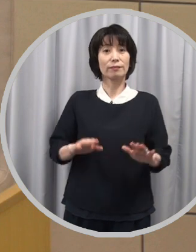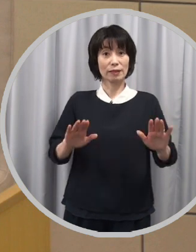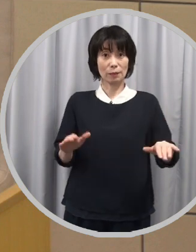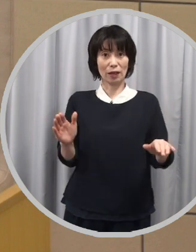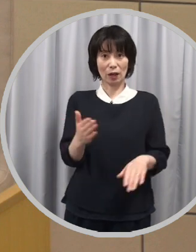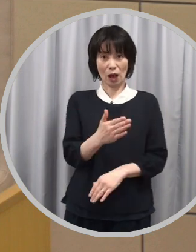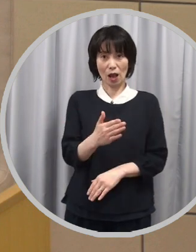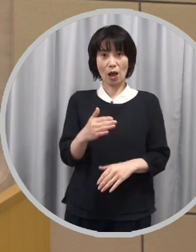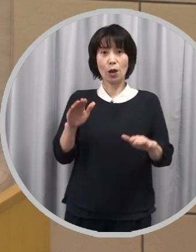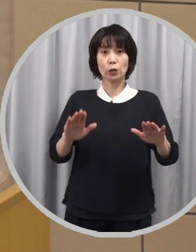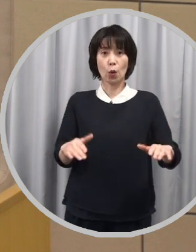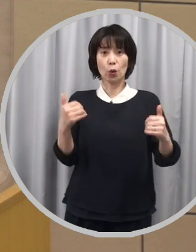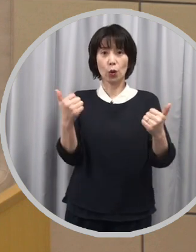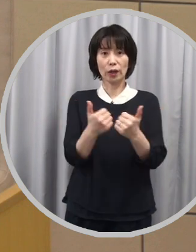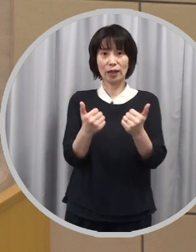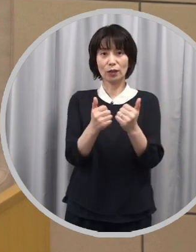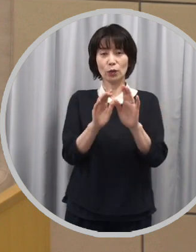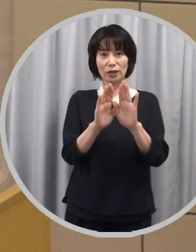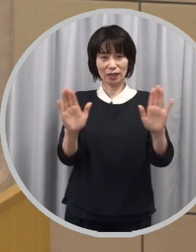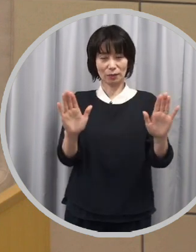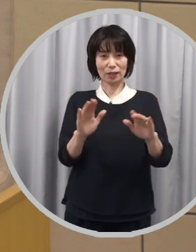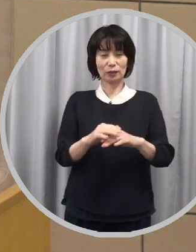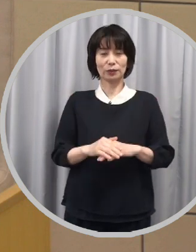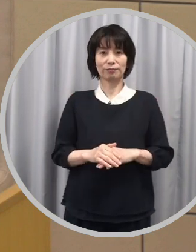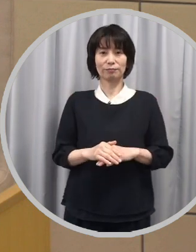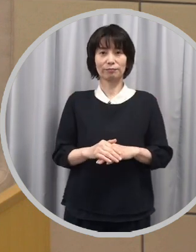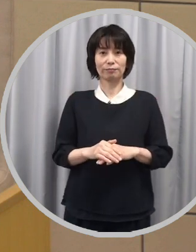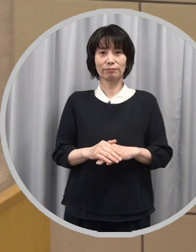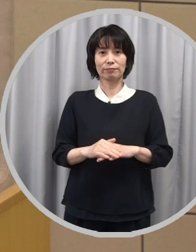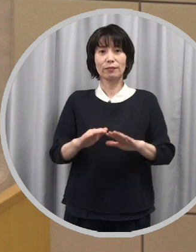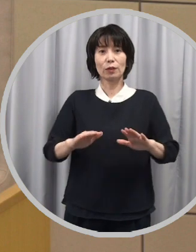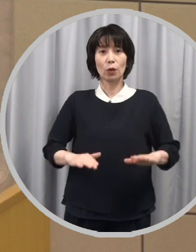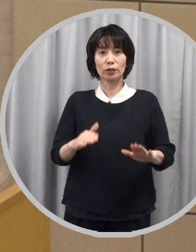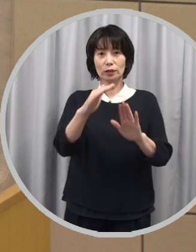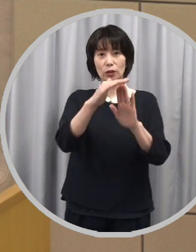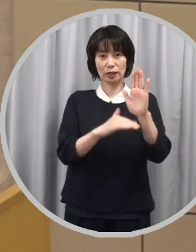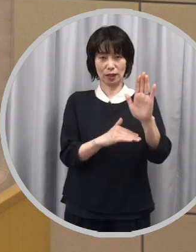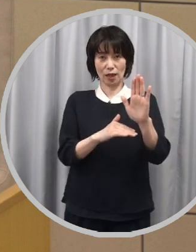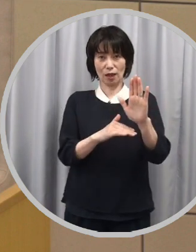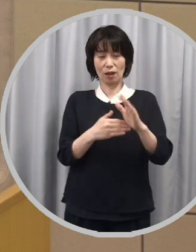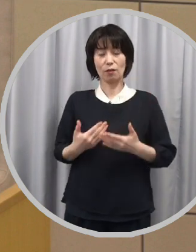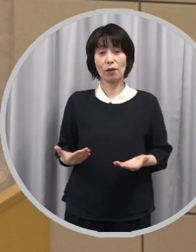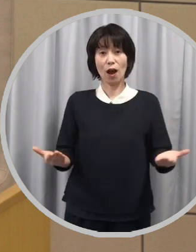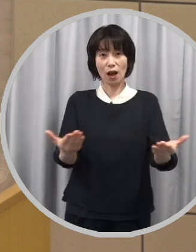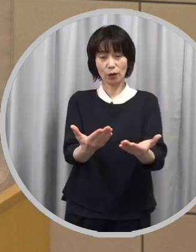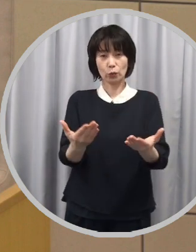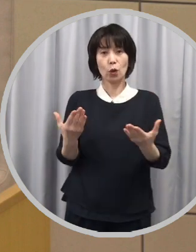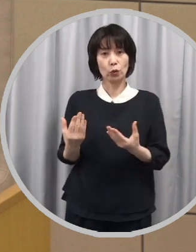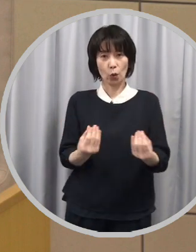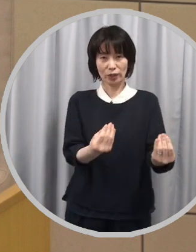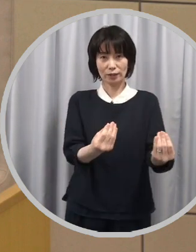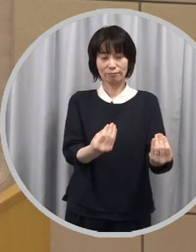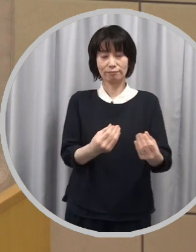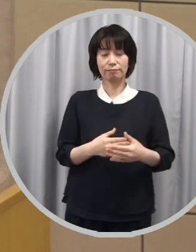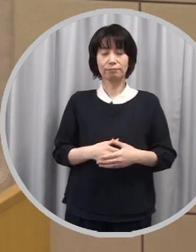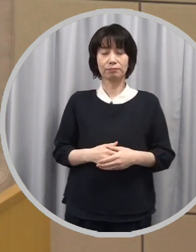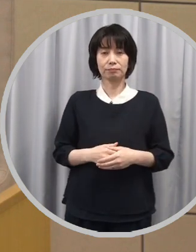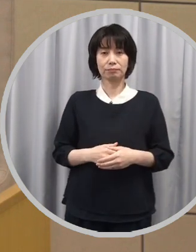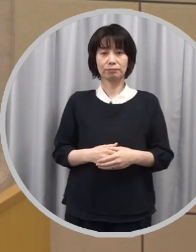これより本日の会議を開きます。本日の議事日程はお手元に配布のとおりです。